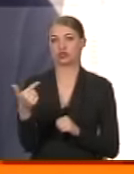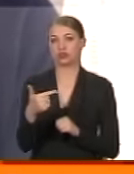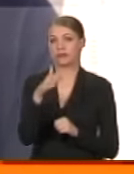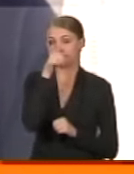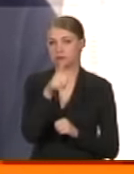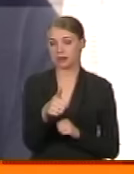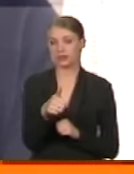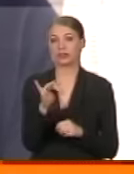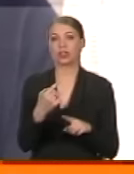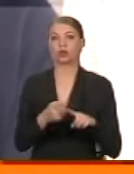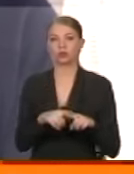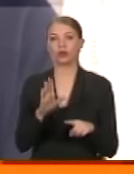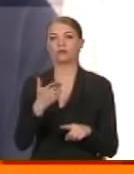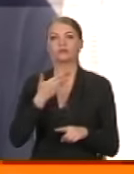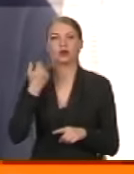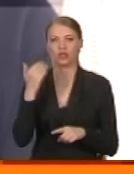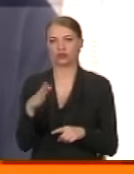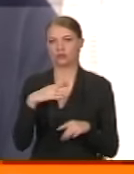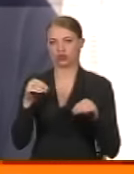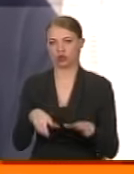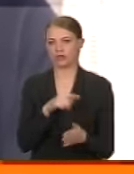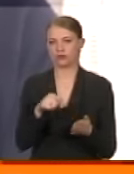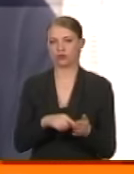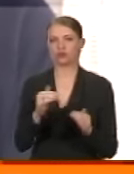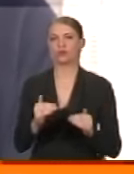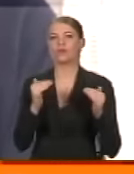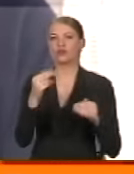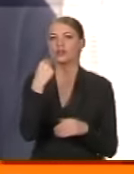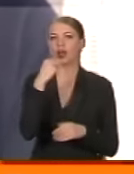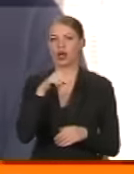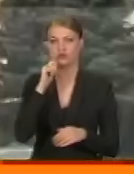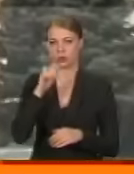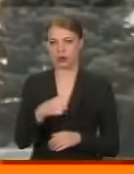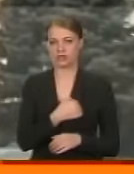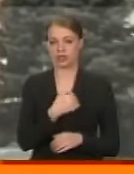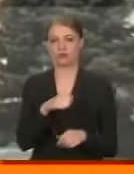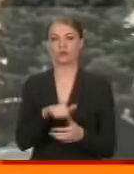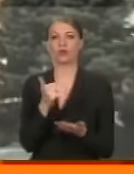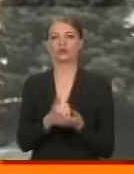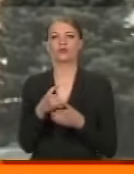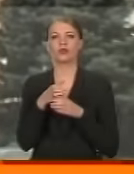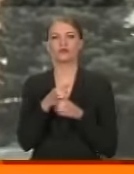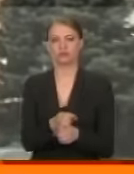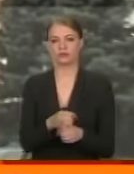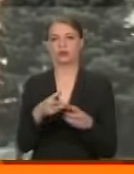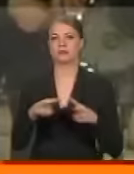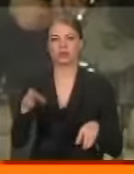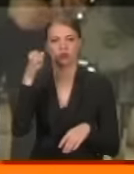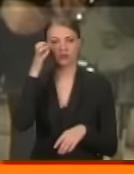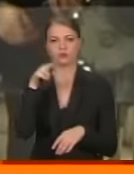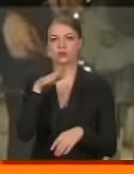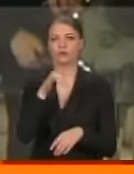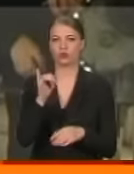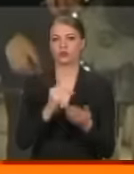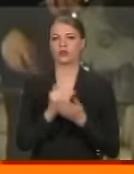гривень в місяць. І тоді гораздо легше б вирішався питання підвищення якості української армії. Основне скорочення торкнулося Міносвіти. ПТУ